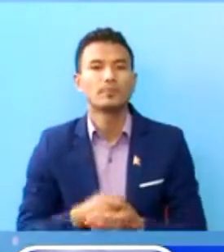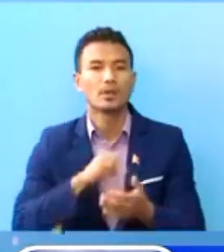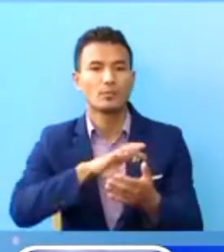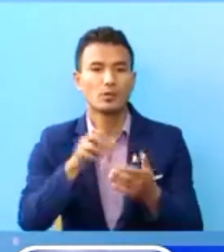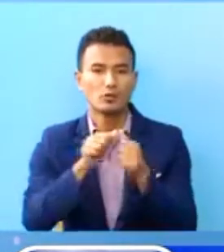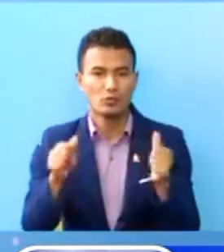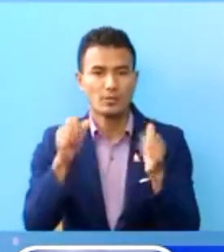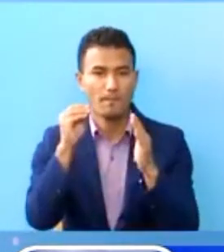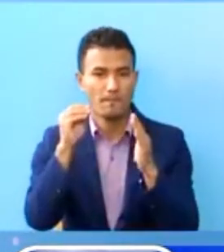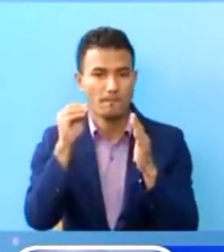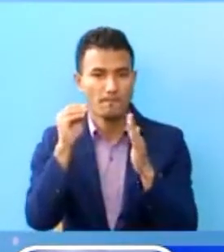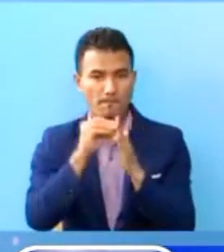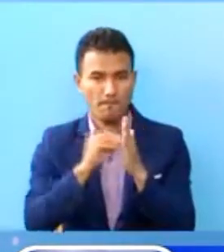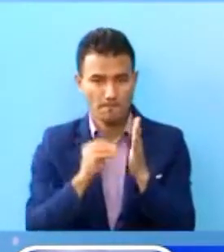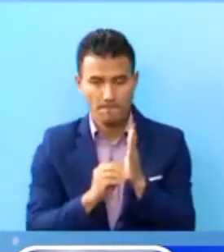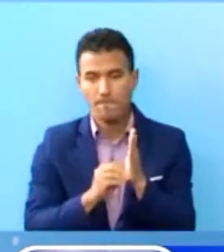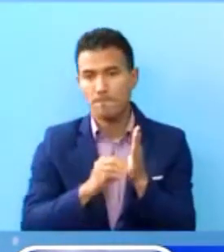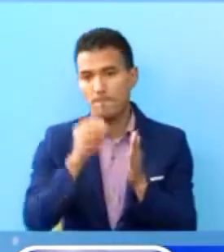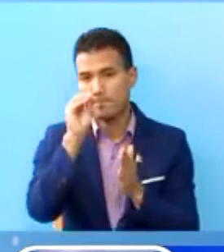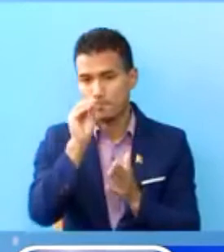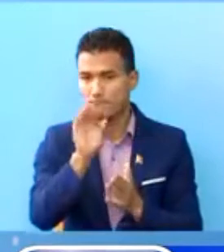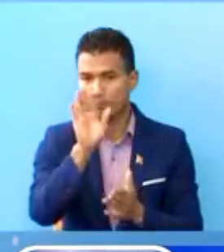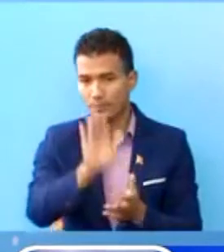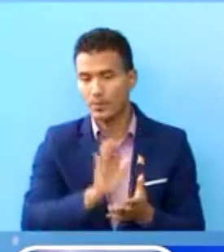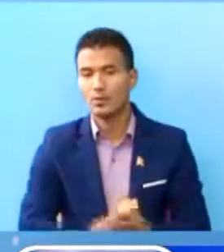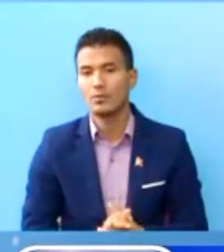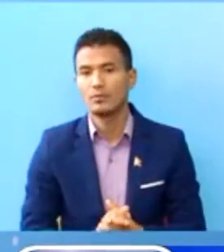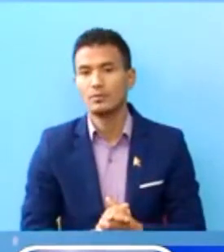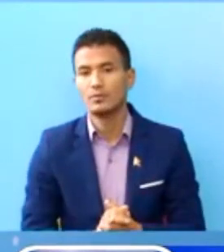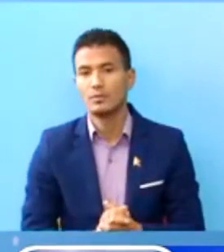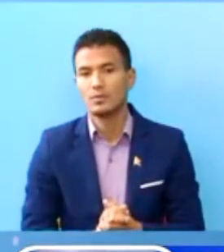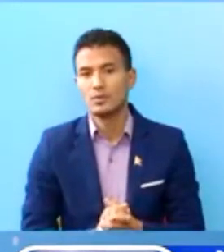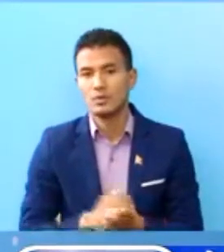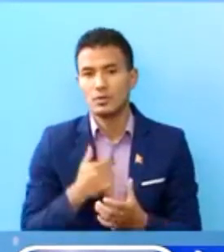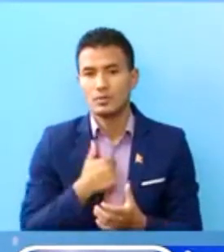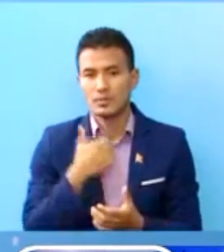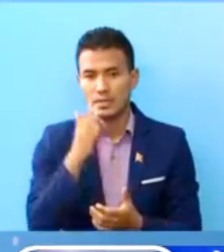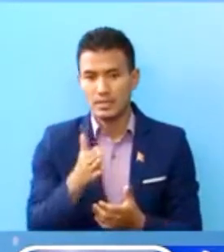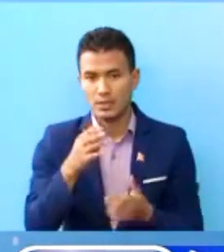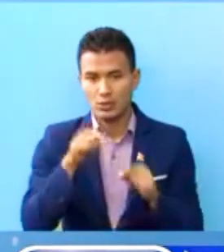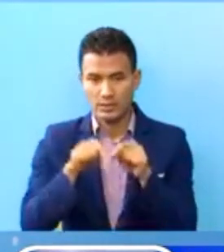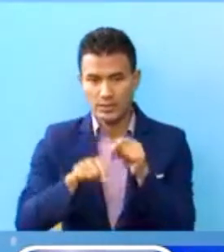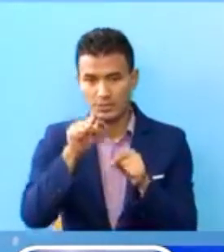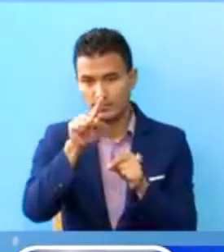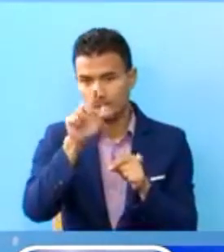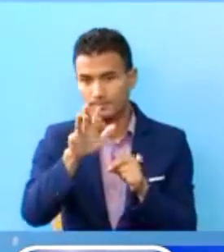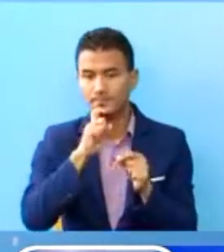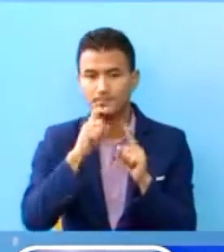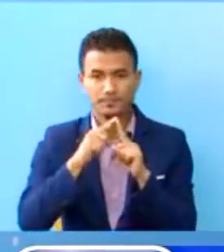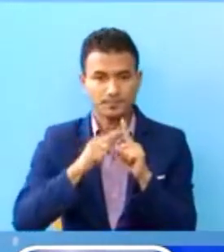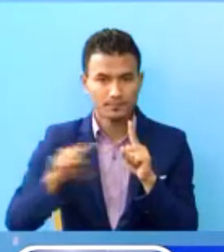प्रदेश अनुसार COVID-19 को विवरण प्रस्तुत गर्न चाहन्छु र मैले यहाँ चाहिँ असार 19